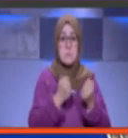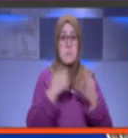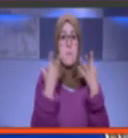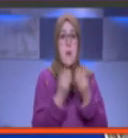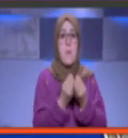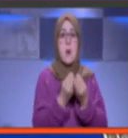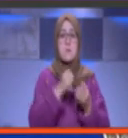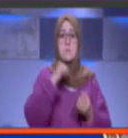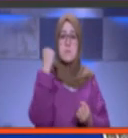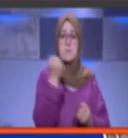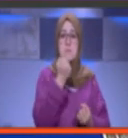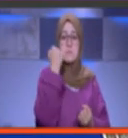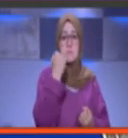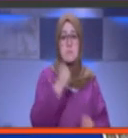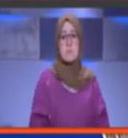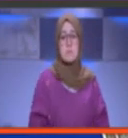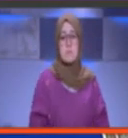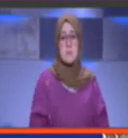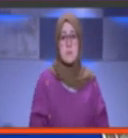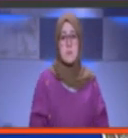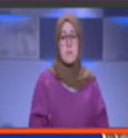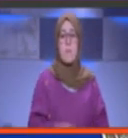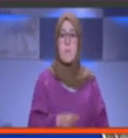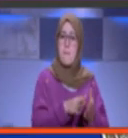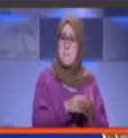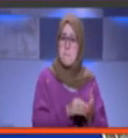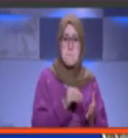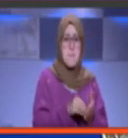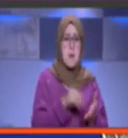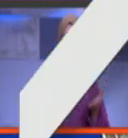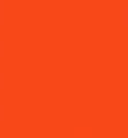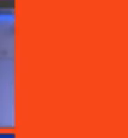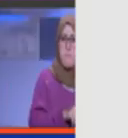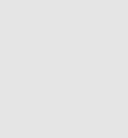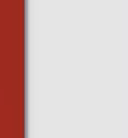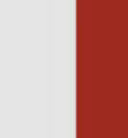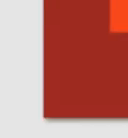فرض الحظر لغاية بتوقيتاته المختلفة.